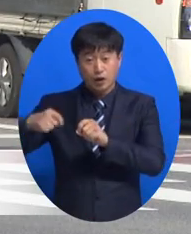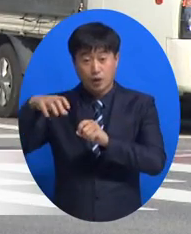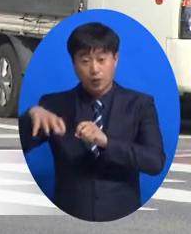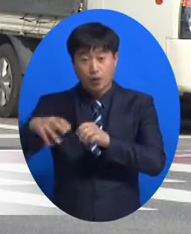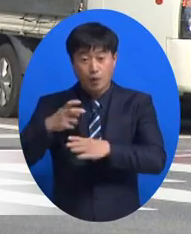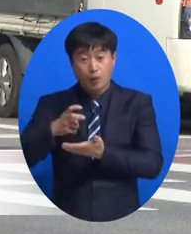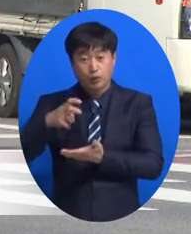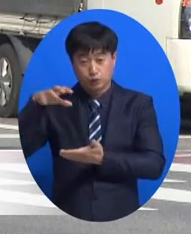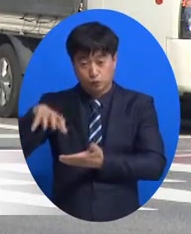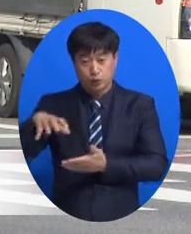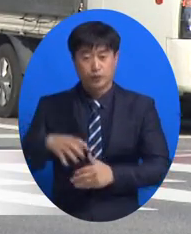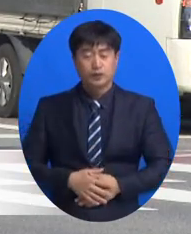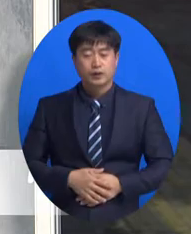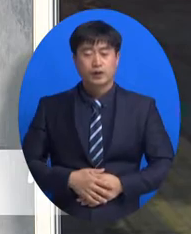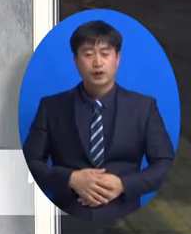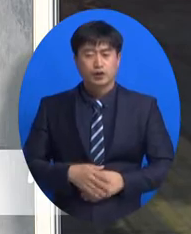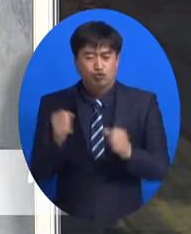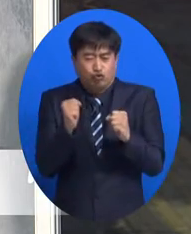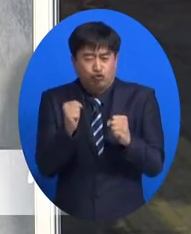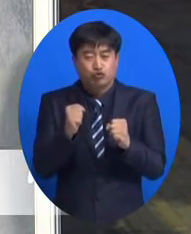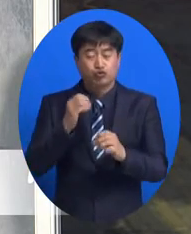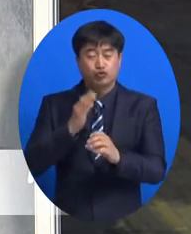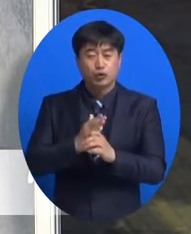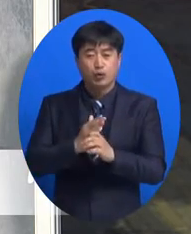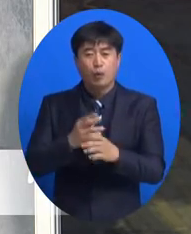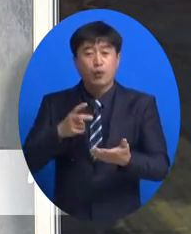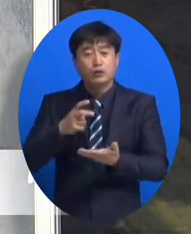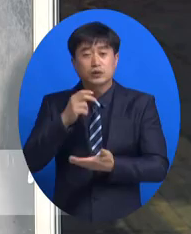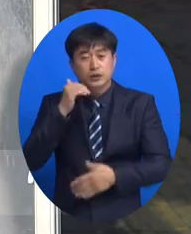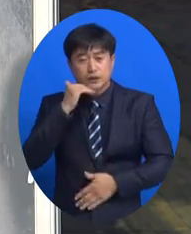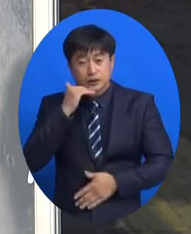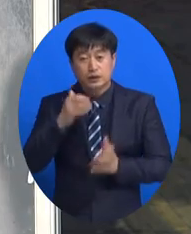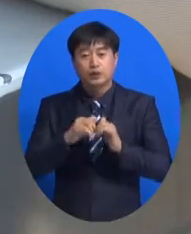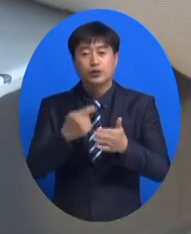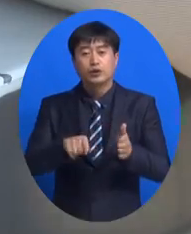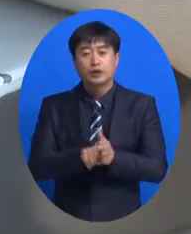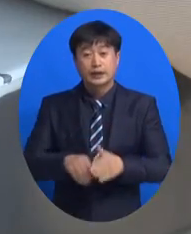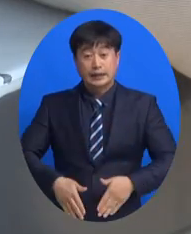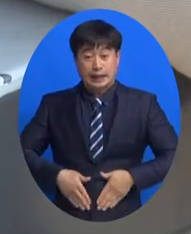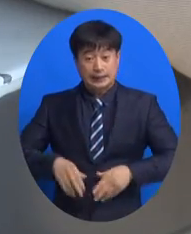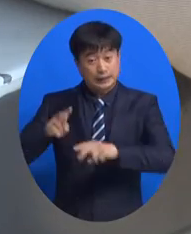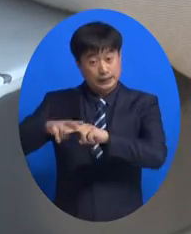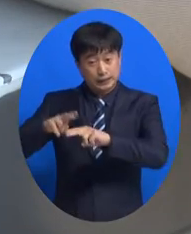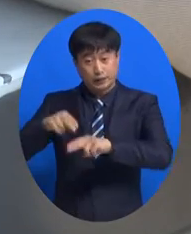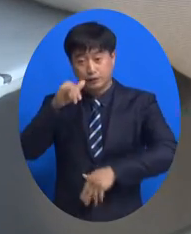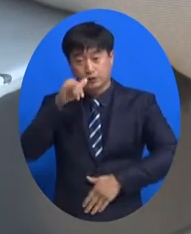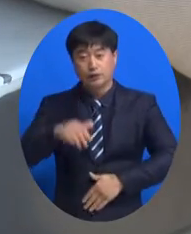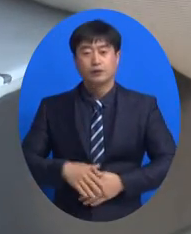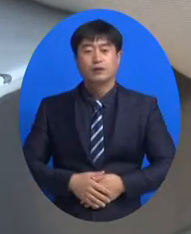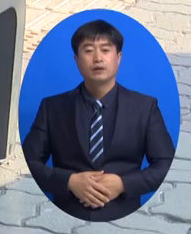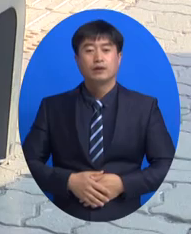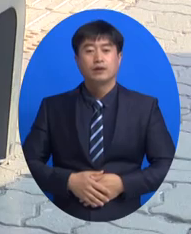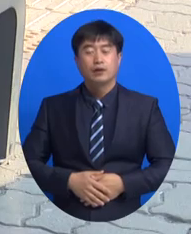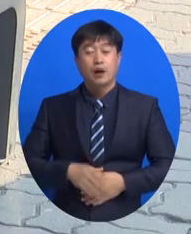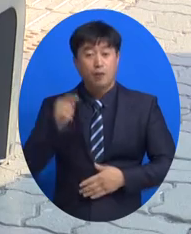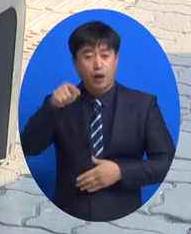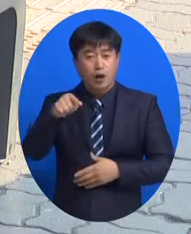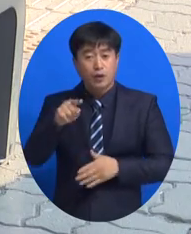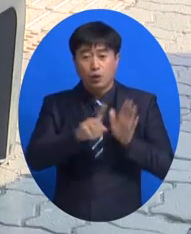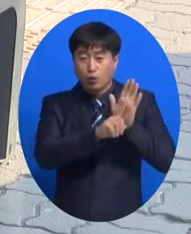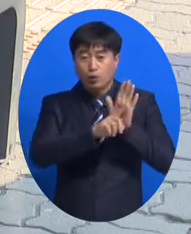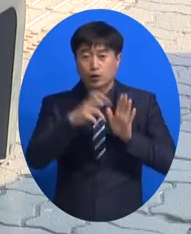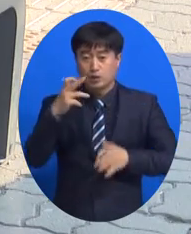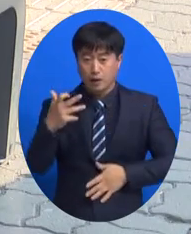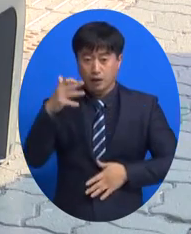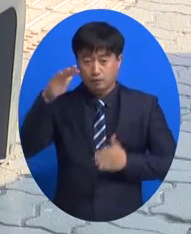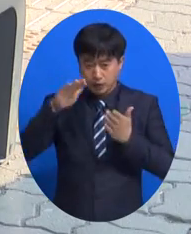지하철역 인근에 위치한 버스 정류장. 한파 속에서 버스를 기다리는 승객들을 위해 온열 의자가 설치돼 있습니다. 야외